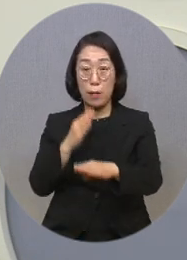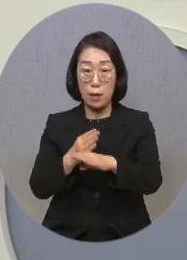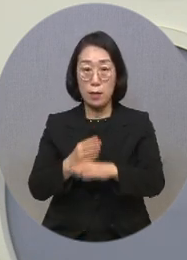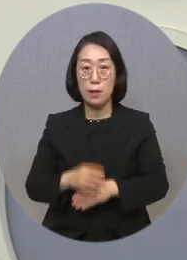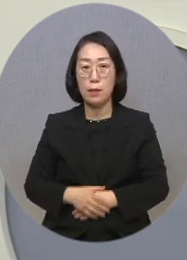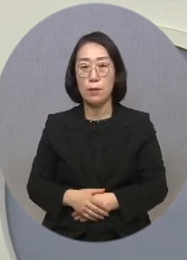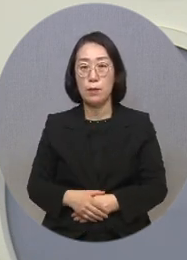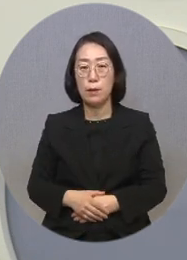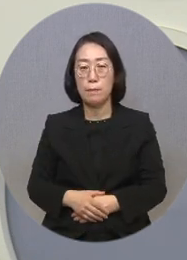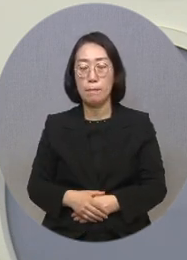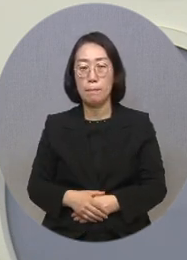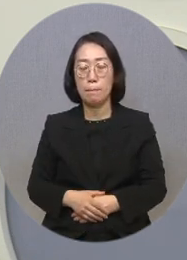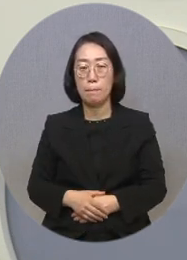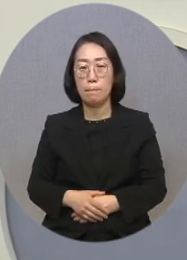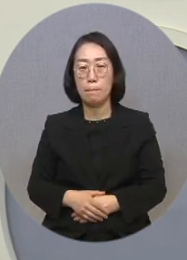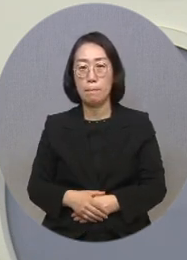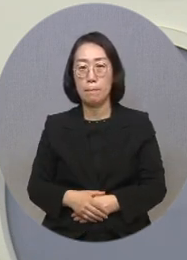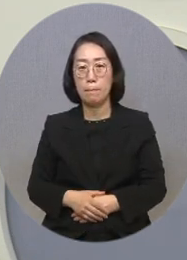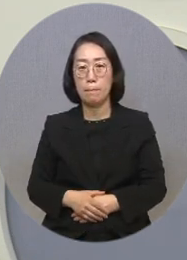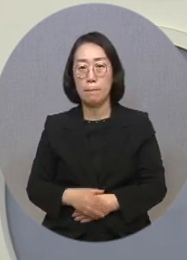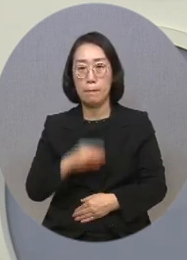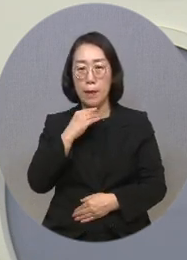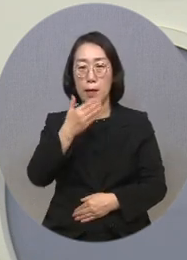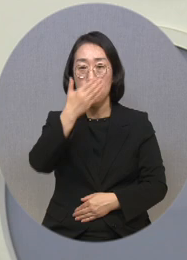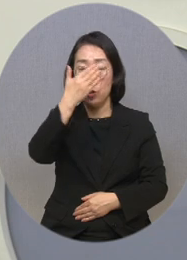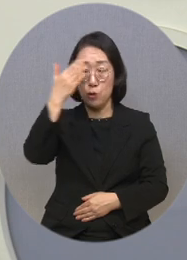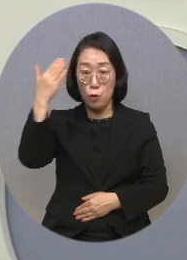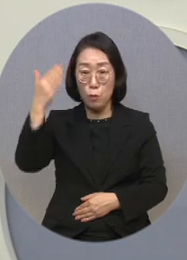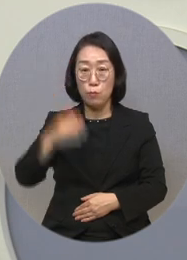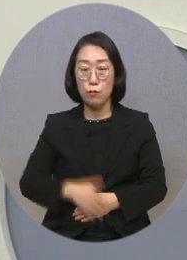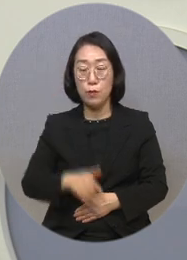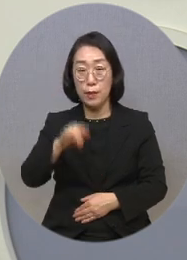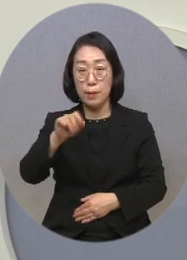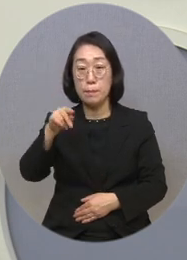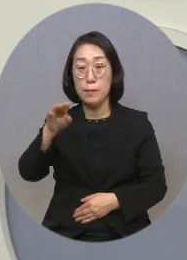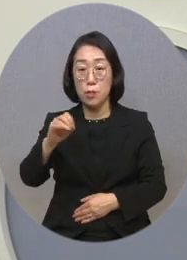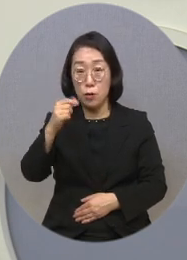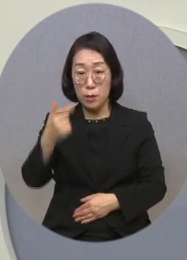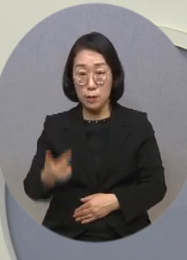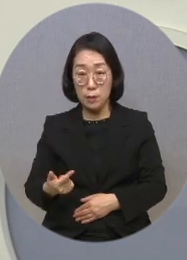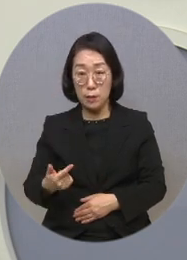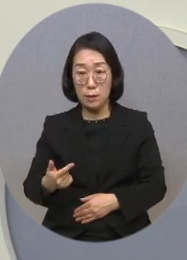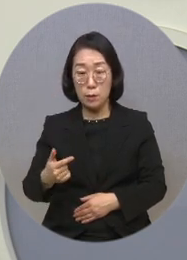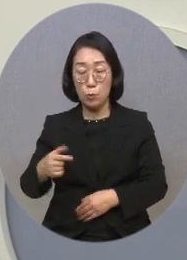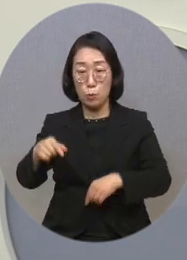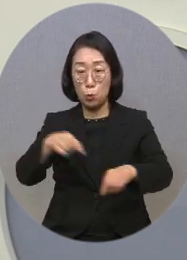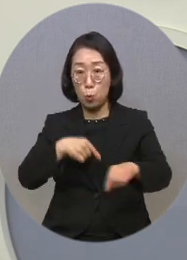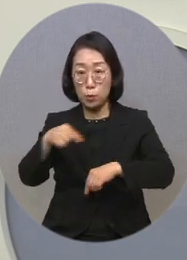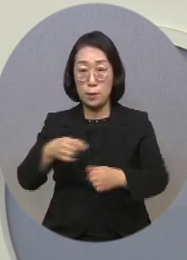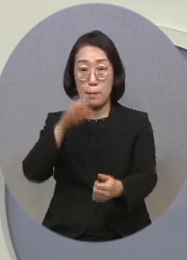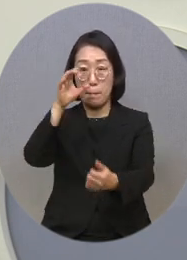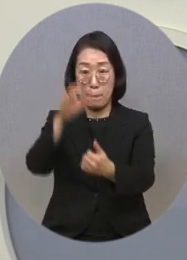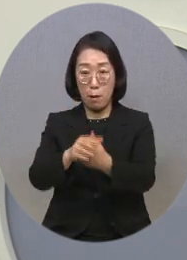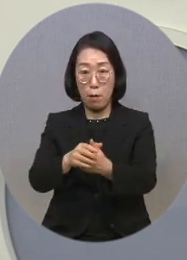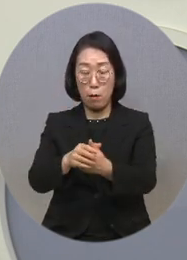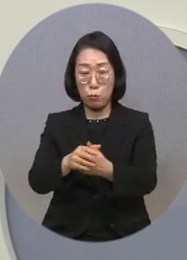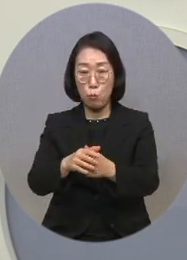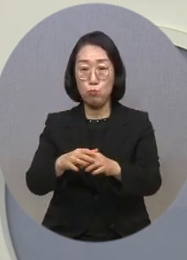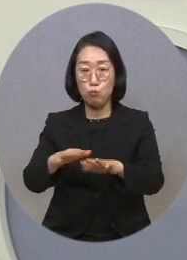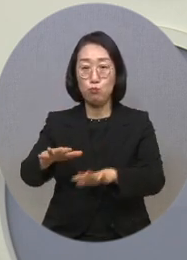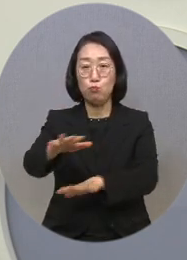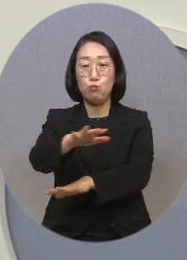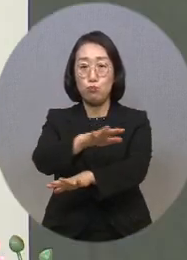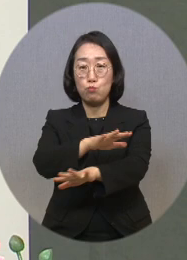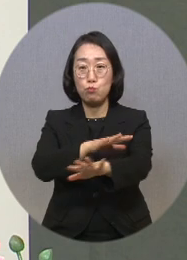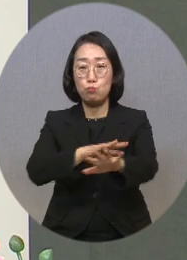북한은 저렇게 나이가 어린 김정은이가 나라를 맡고서도 저렇게 지켜나가고 있을 수